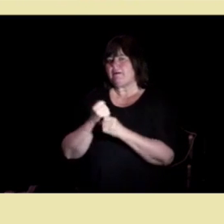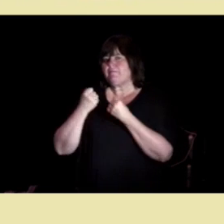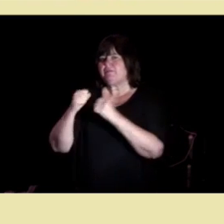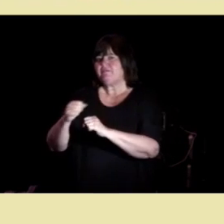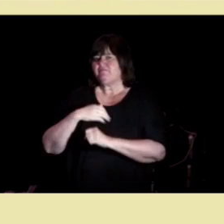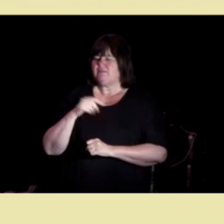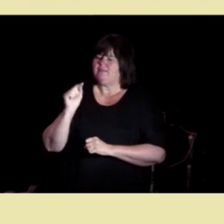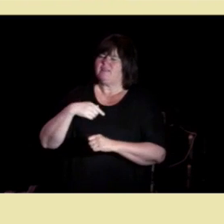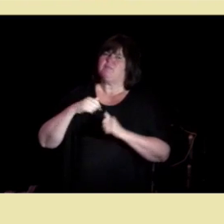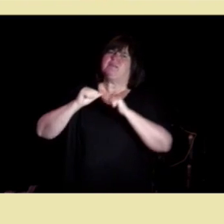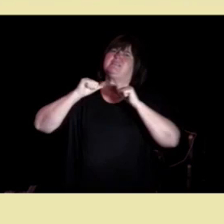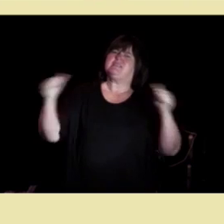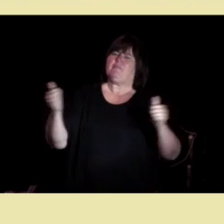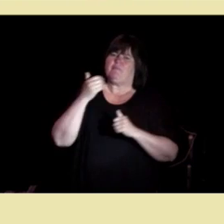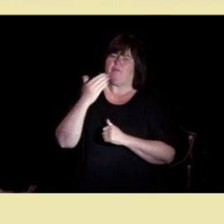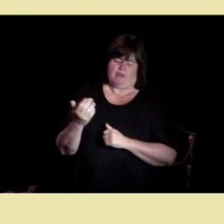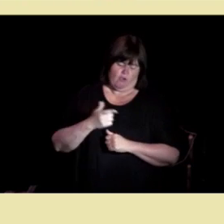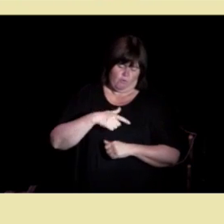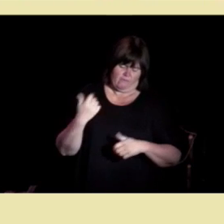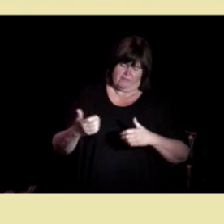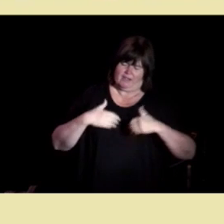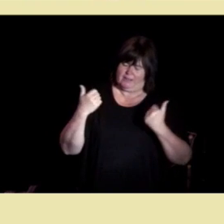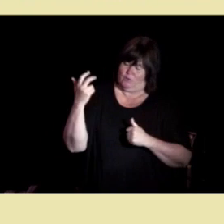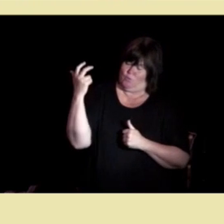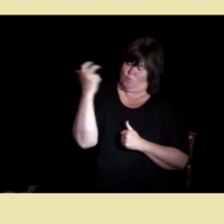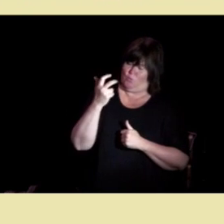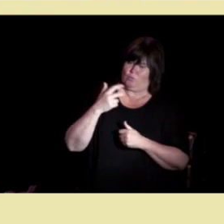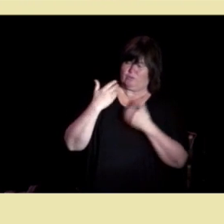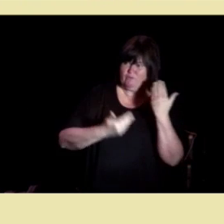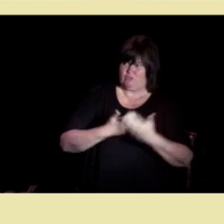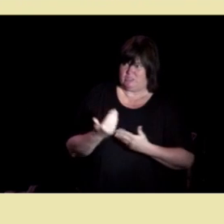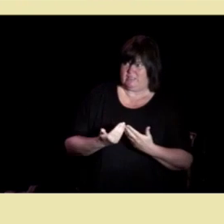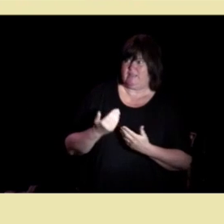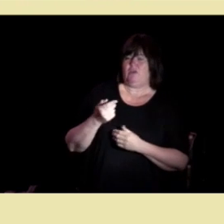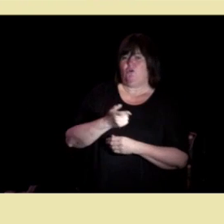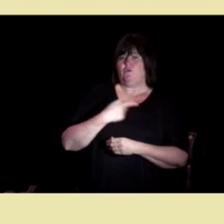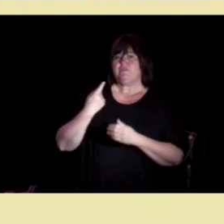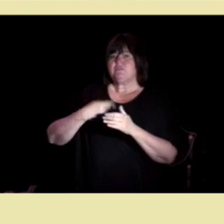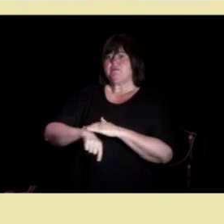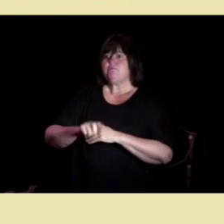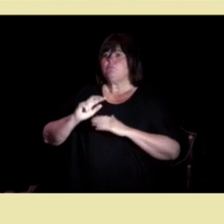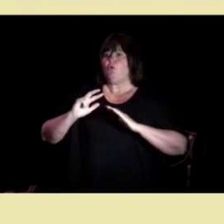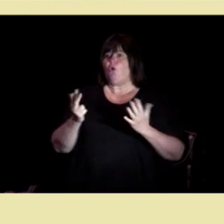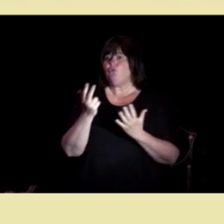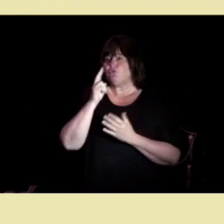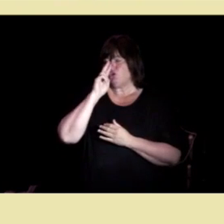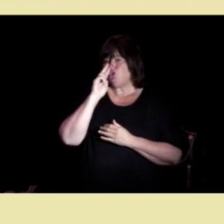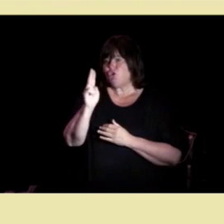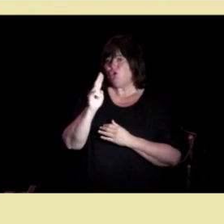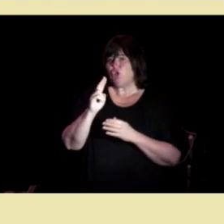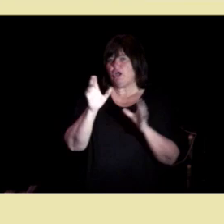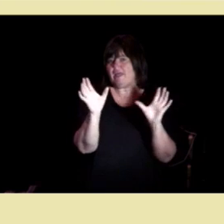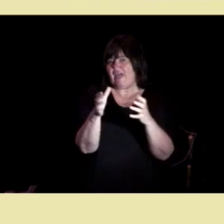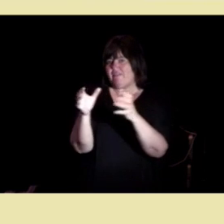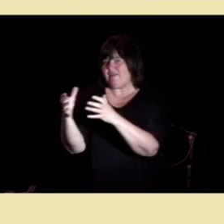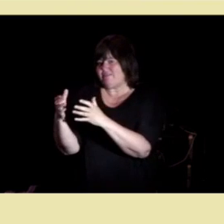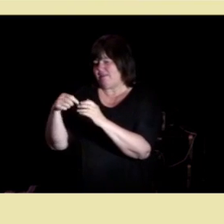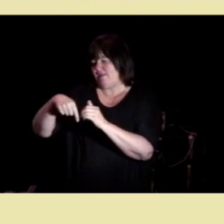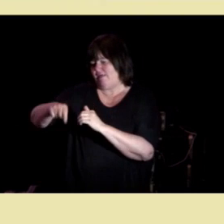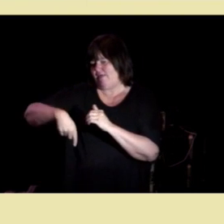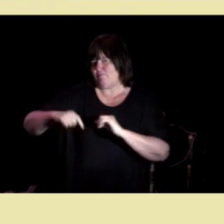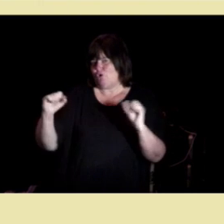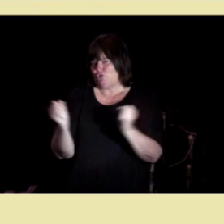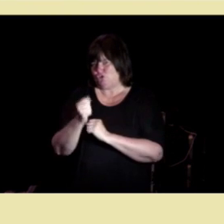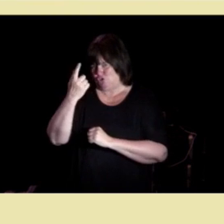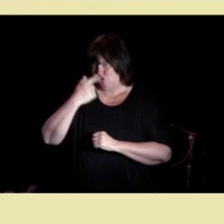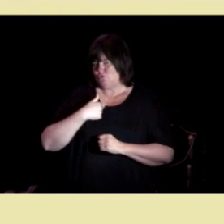dette kjempebra. Og vi gleder oss vanvittig til å fortsette. Nå skal vi inn på 8 nye enheter til høsten, tror vi.